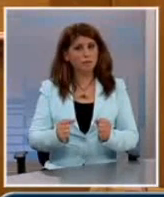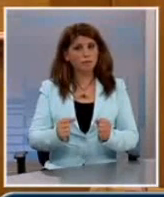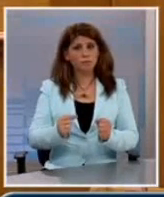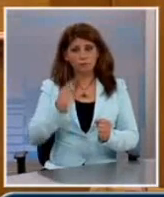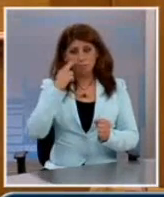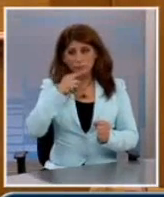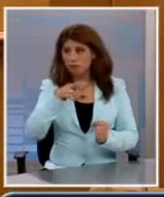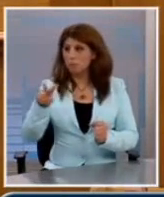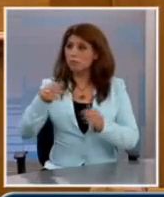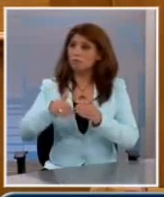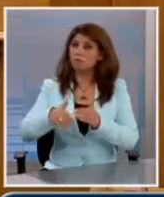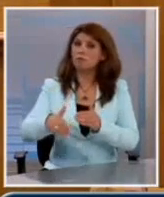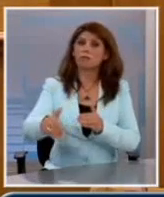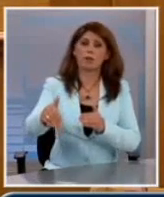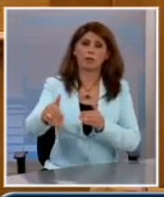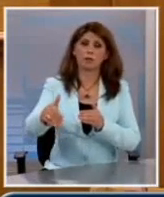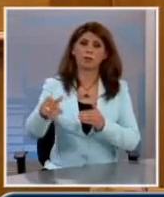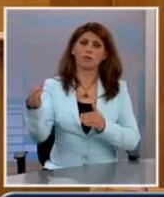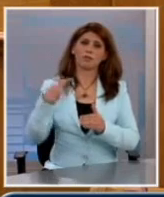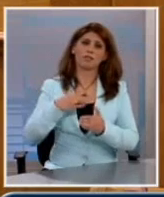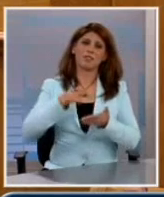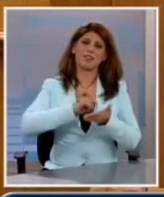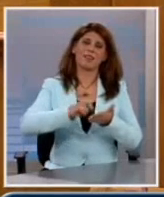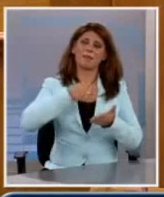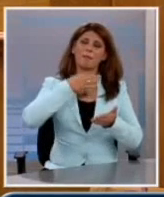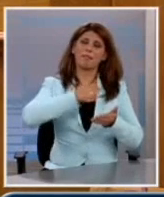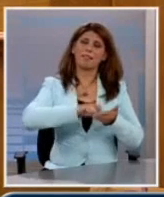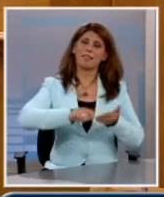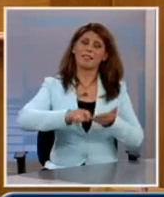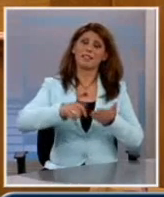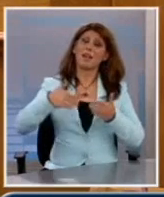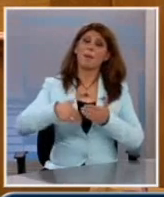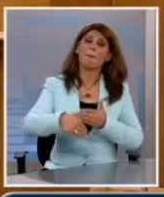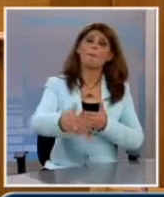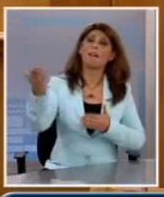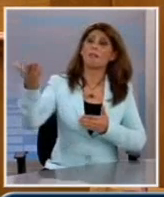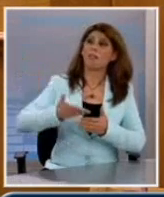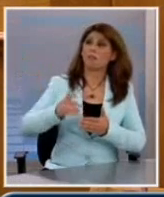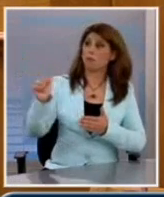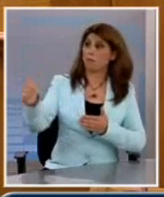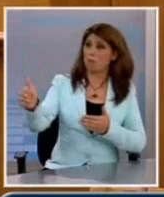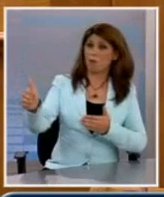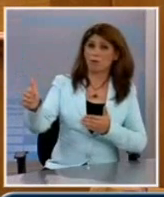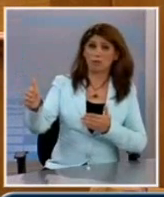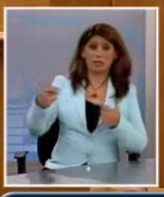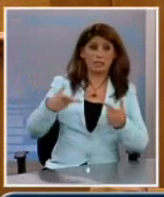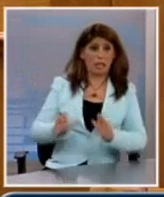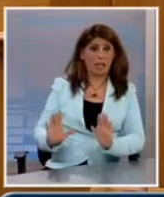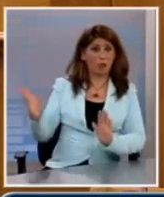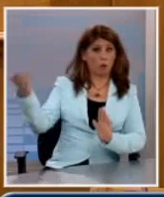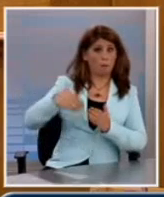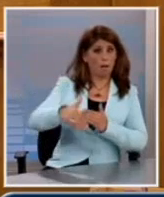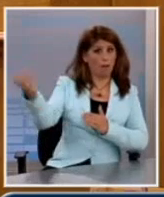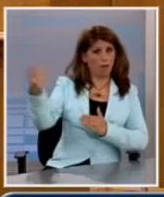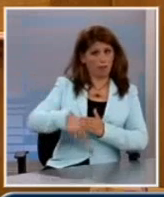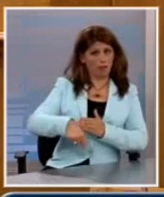αύριο. Και όπως λέει και ο ποιητής, το μέλλον δεν θα έρθει από μόνο του, έτσι είναι το σκέτο.